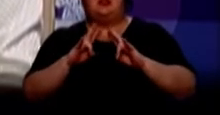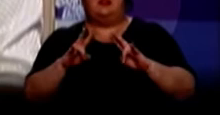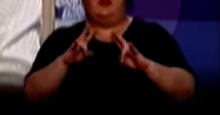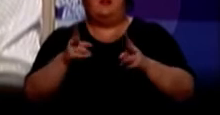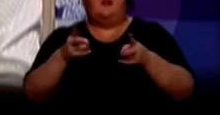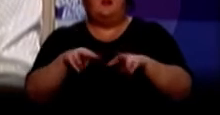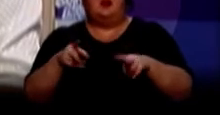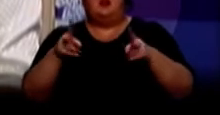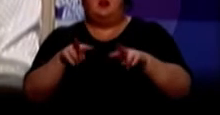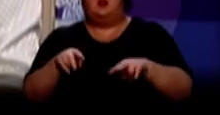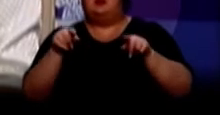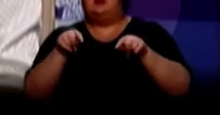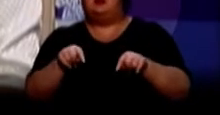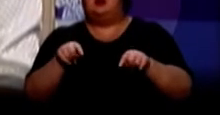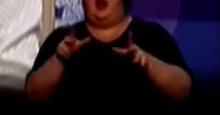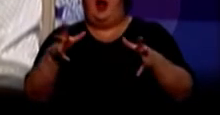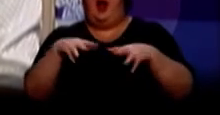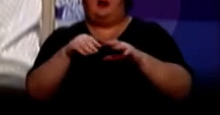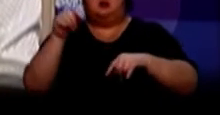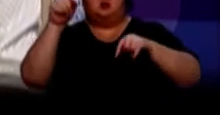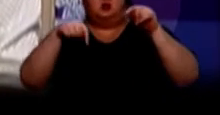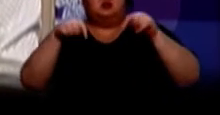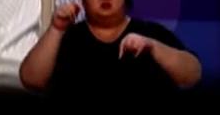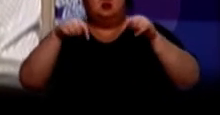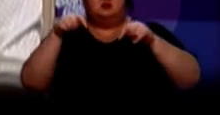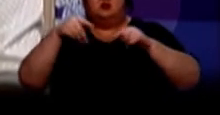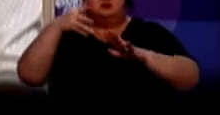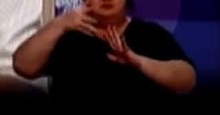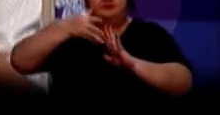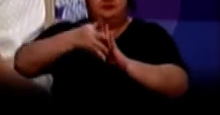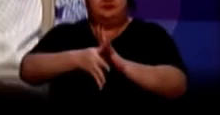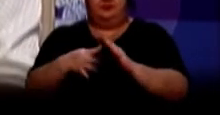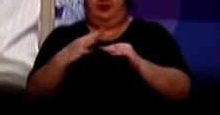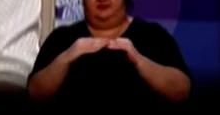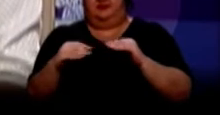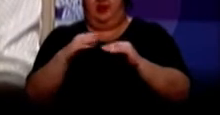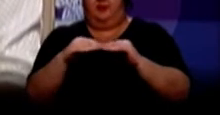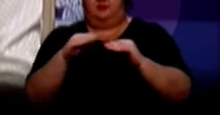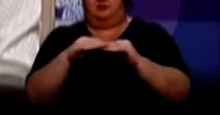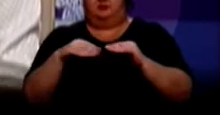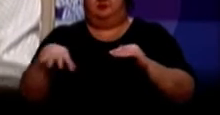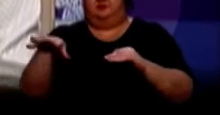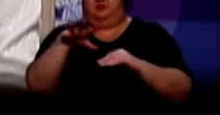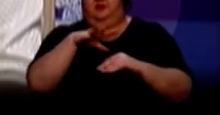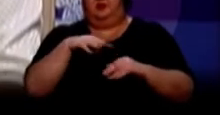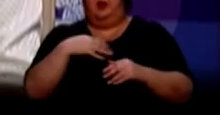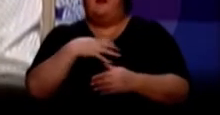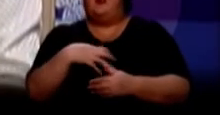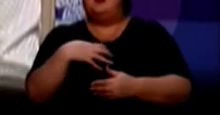знаходяться на сміттєзвалищі, разом з дощовими водами, з фільтратом, йдуть все в підземні води. Тому